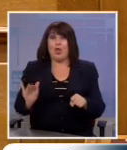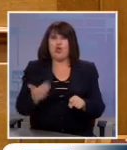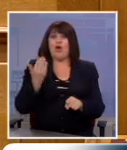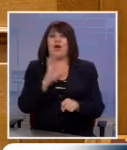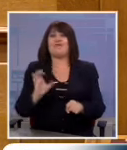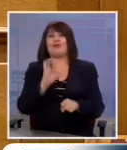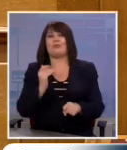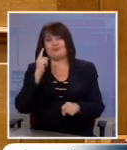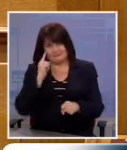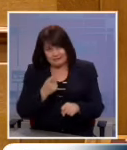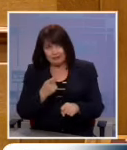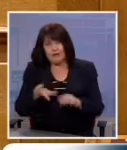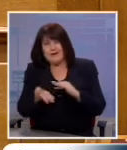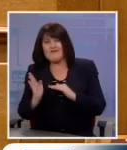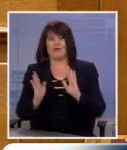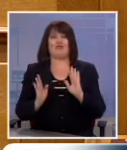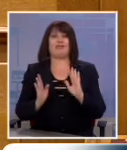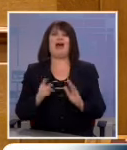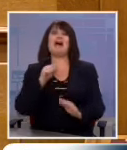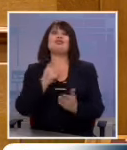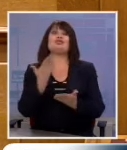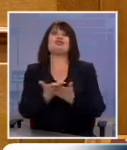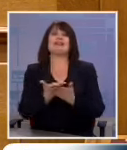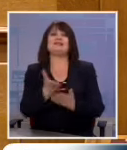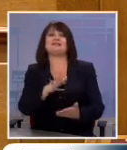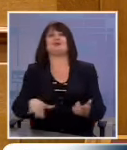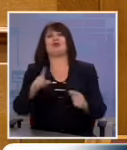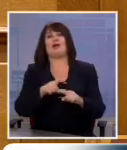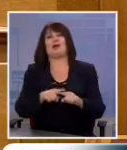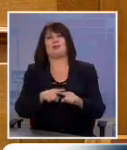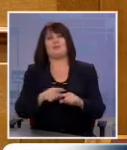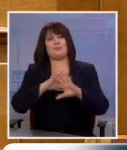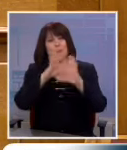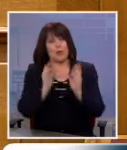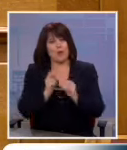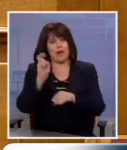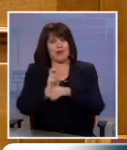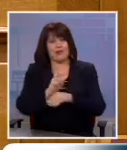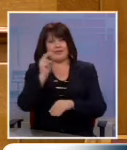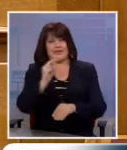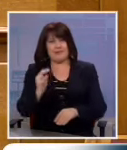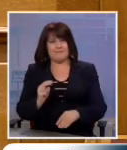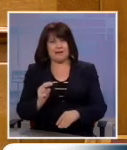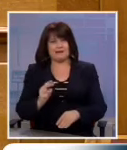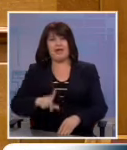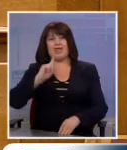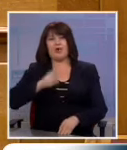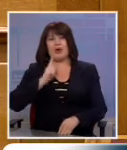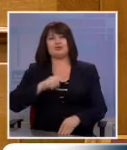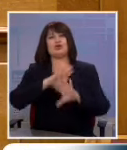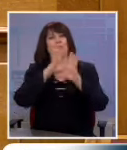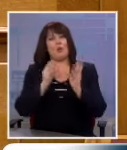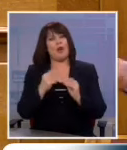από την Ευρώπη. Αυτό είναι που του ζητάτε. Όλα τα υπόλοιπα, όλες οι υπόλοιπες εντολές τις